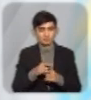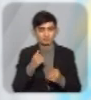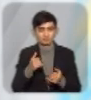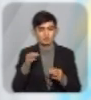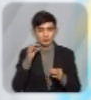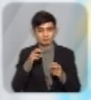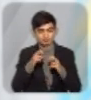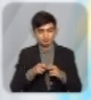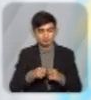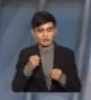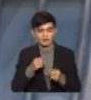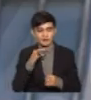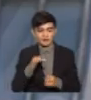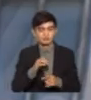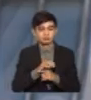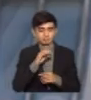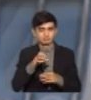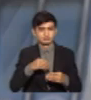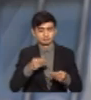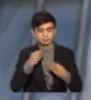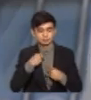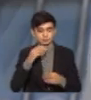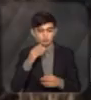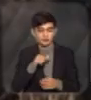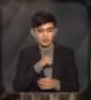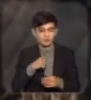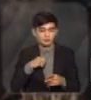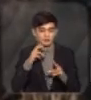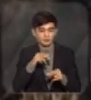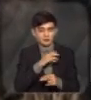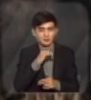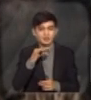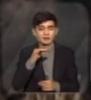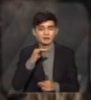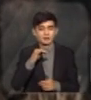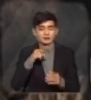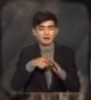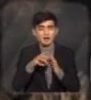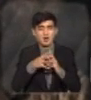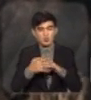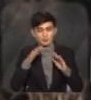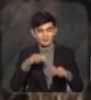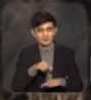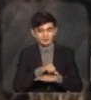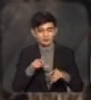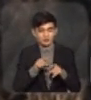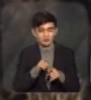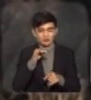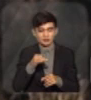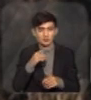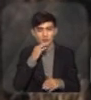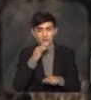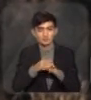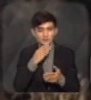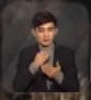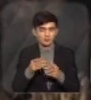процедураларды өткізіп, осы қамтамасыз етуге өздері жаңадан мойнына алды. Шеси хатқы деп аталып кеткен ауылдың тұрғындары жауаптылар жағдайымызды